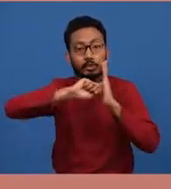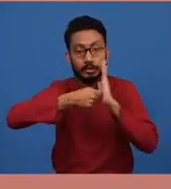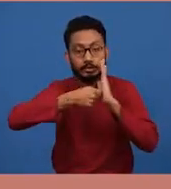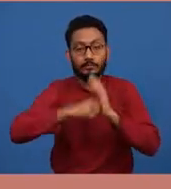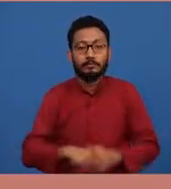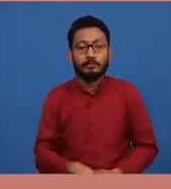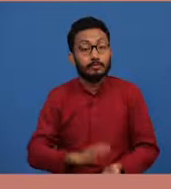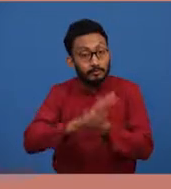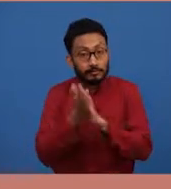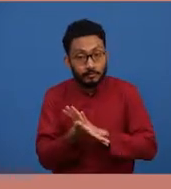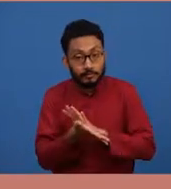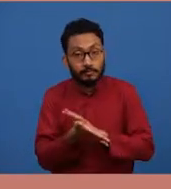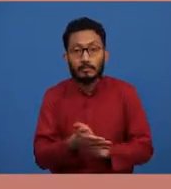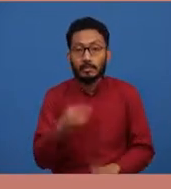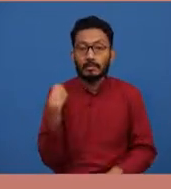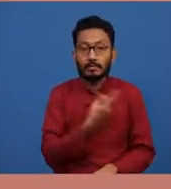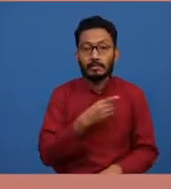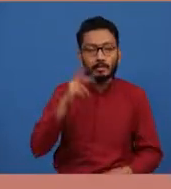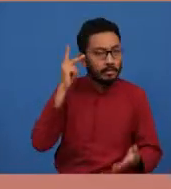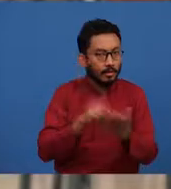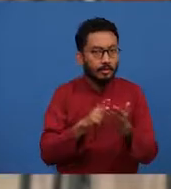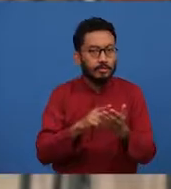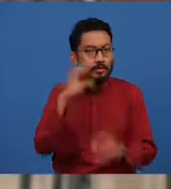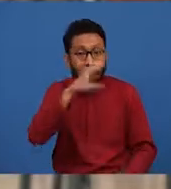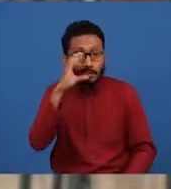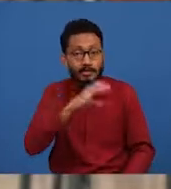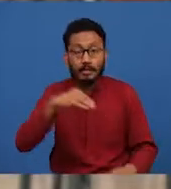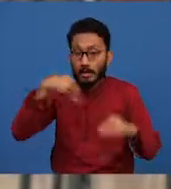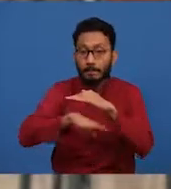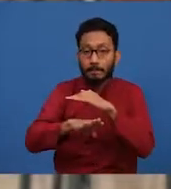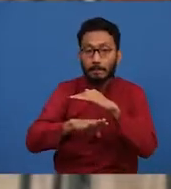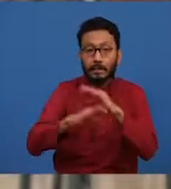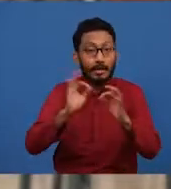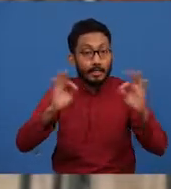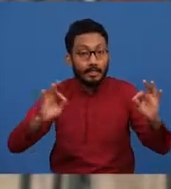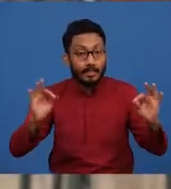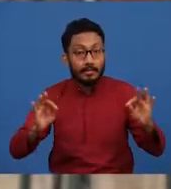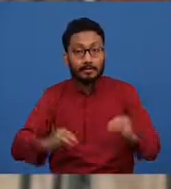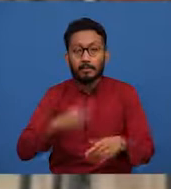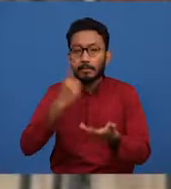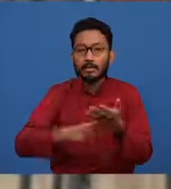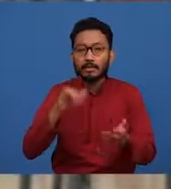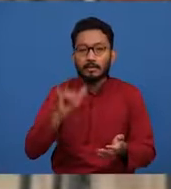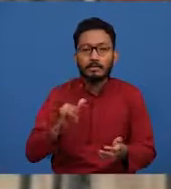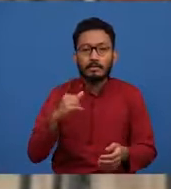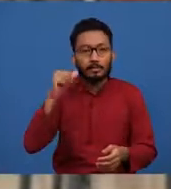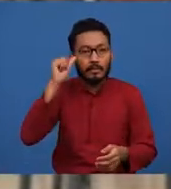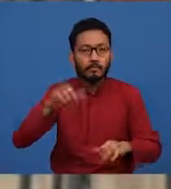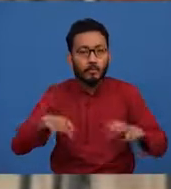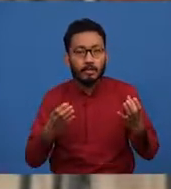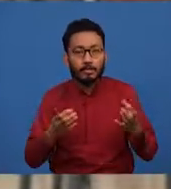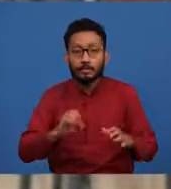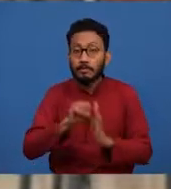Jadi, kita kena cari dalam petikan apa yang Amir buat